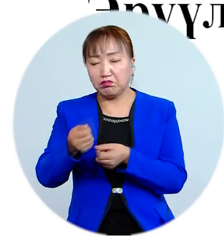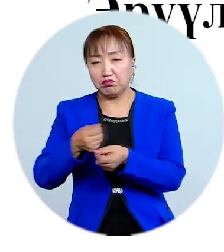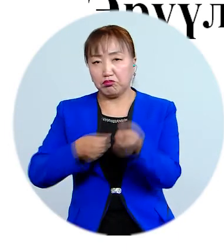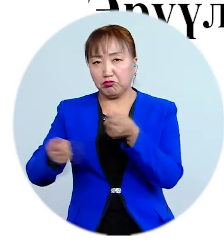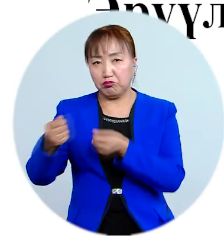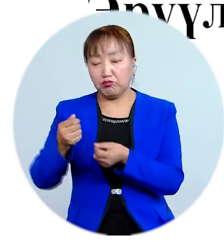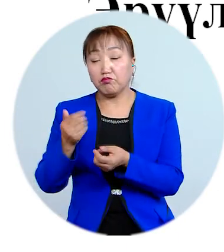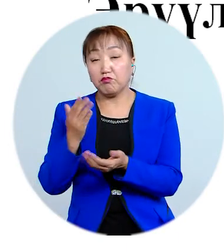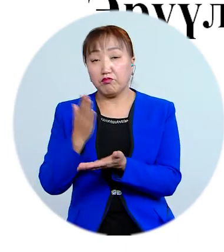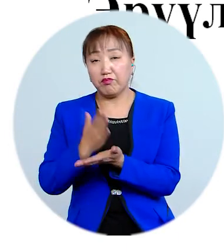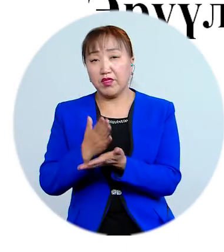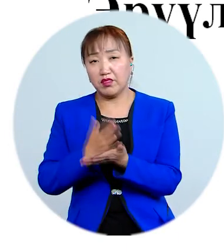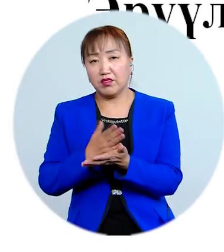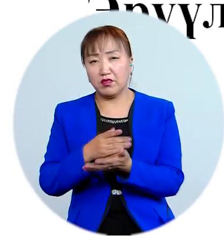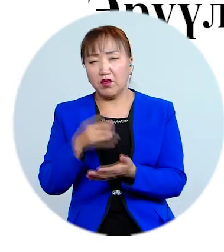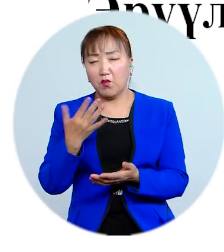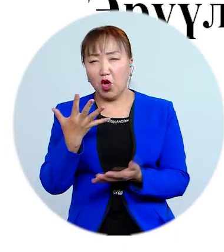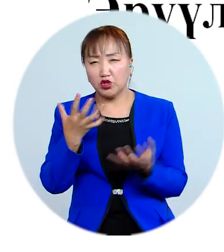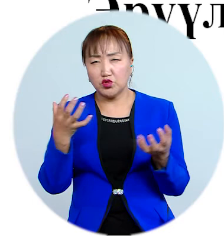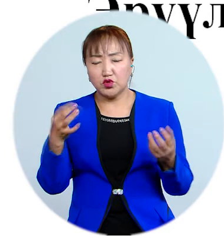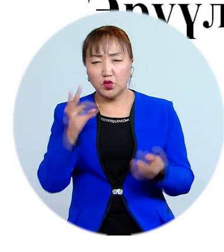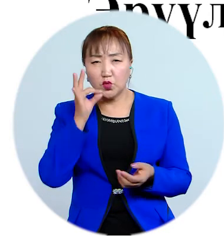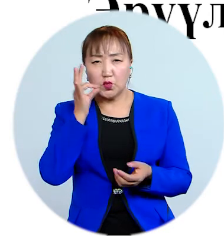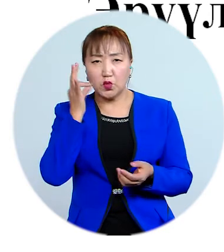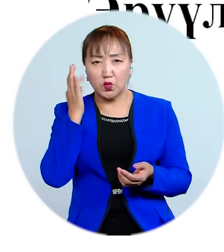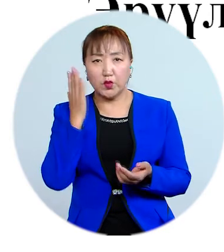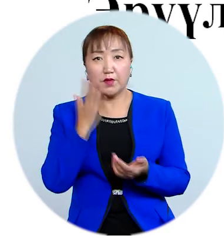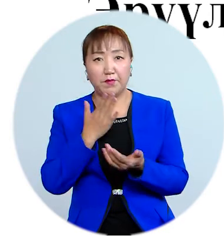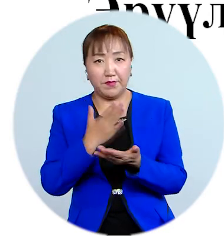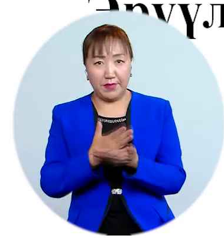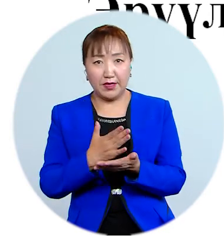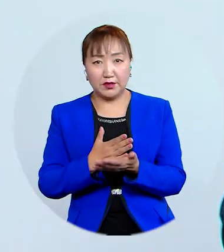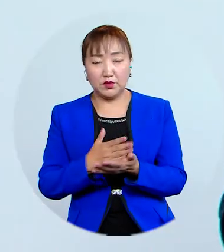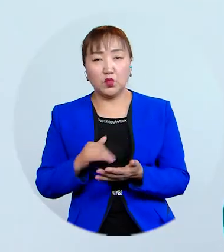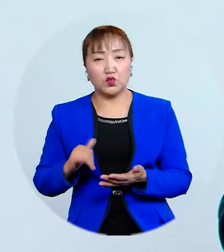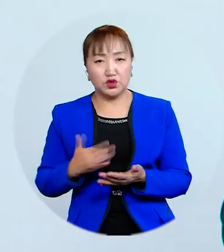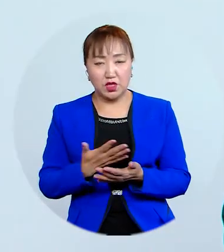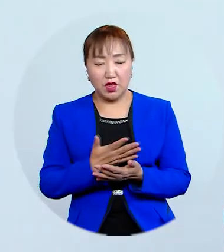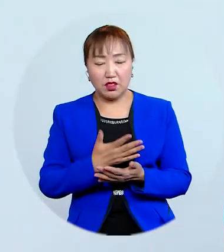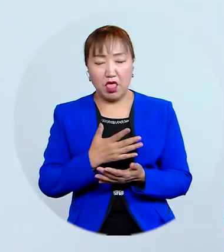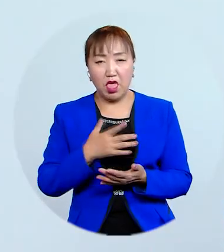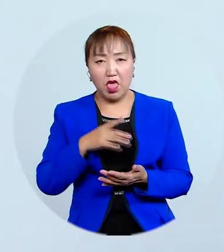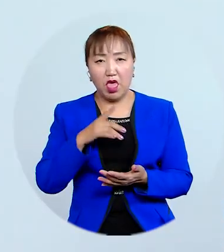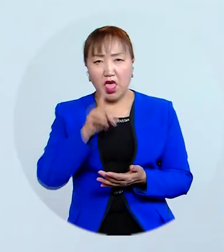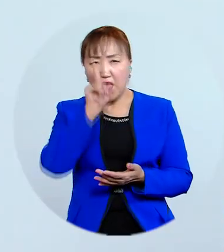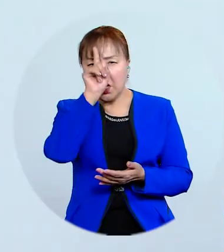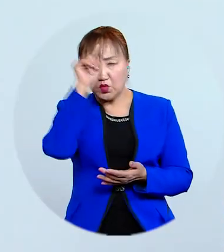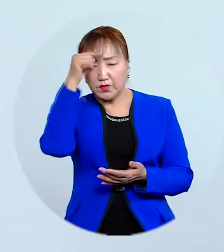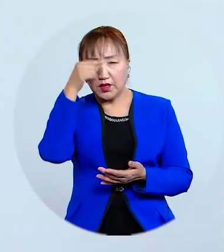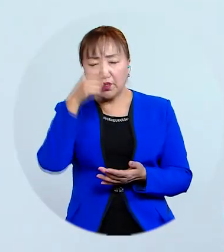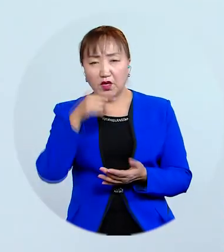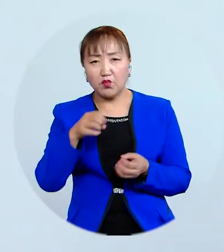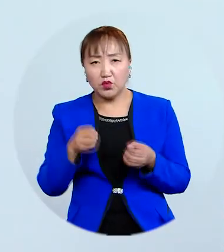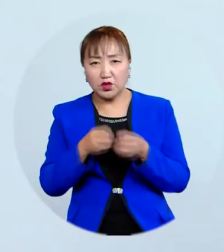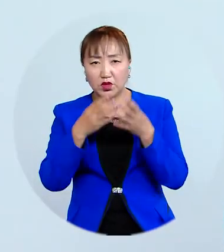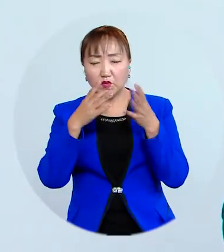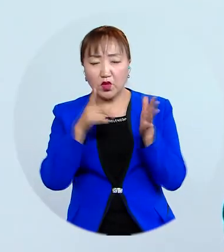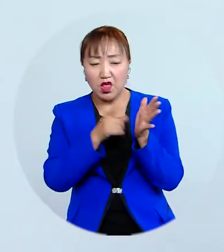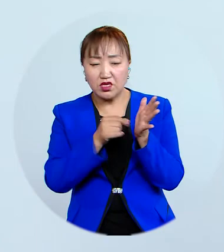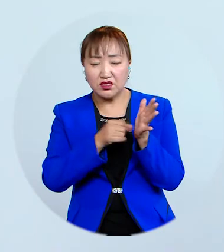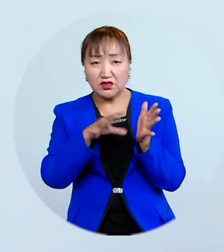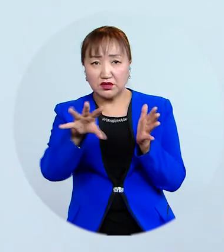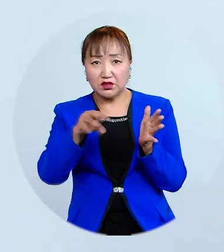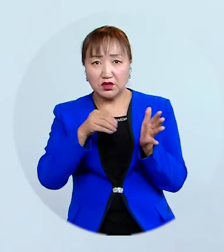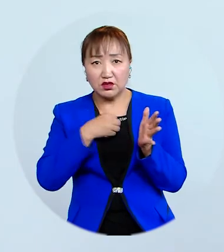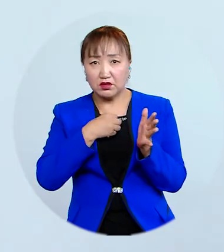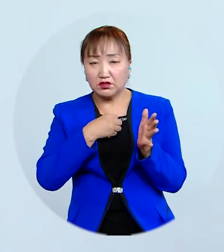одоо урьдчилгаа төлбөр мөнгөний аваад луйвар дах тохиолдлууд айгүй их байдаг. Тэгэхээр аливаа одоо эрүүл мэндийн бүтээгдэхүүн хэрэглэхдээ та бүхэн